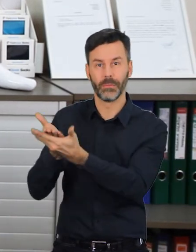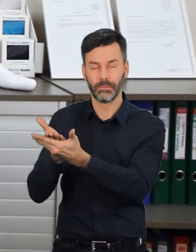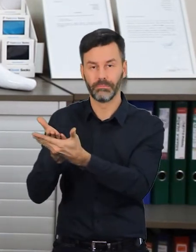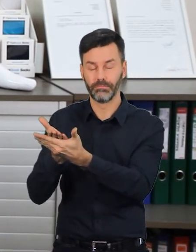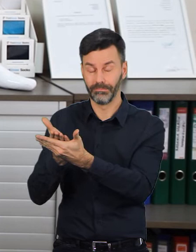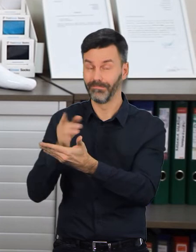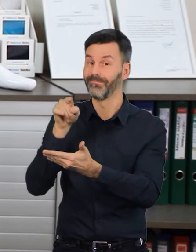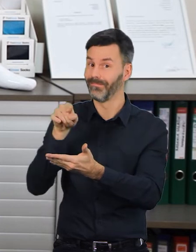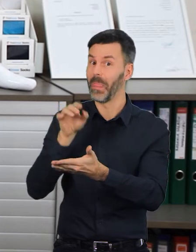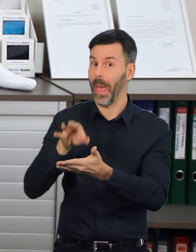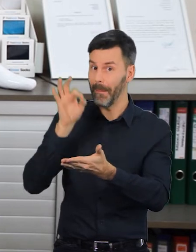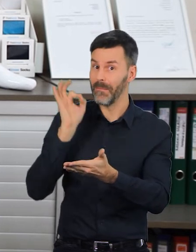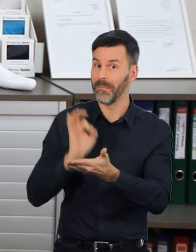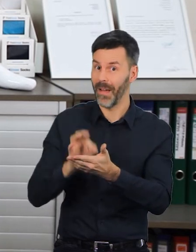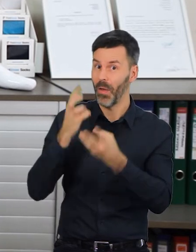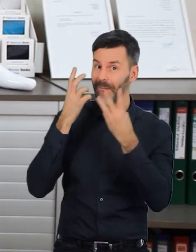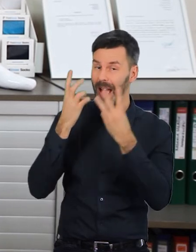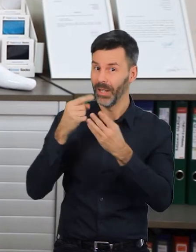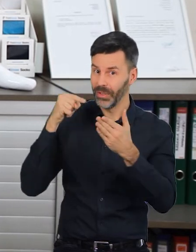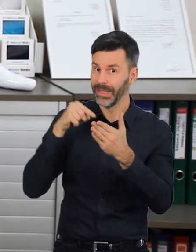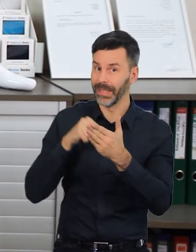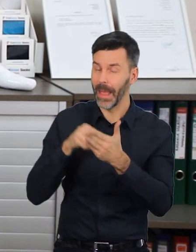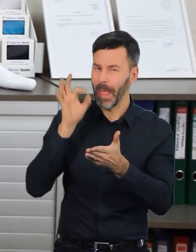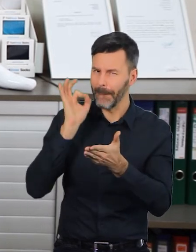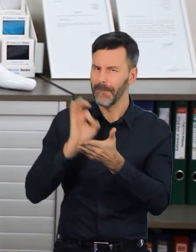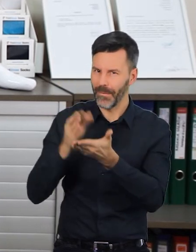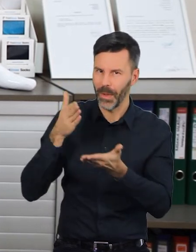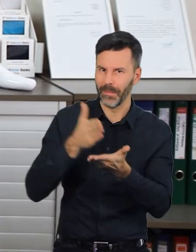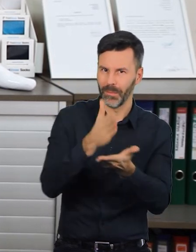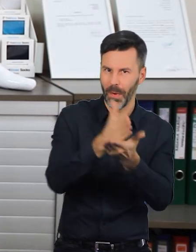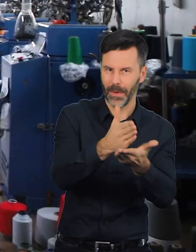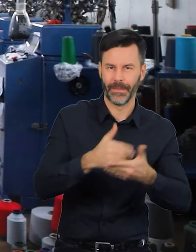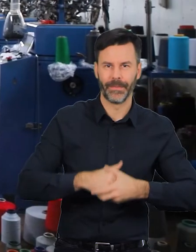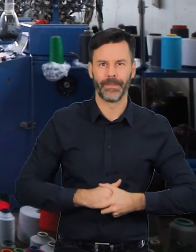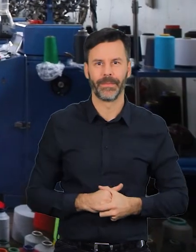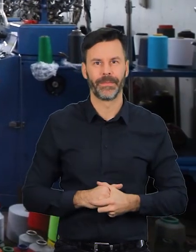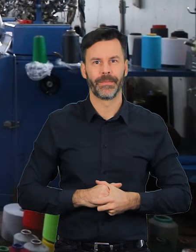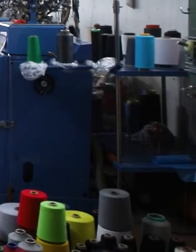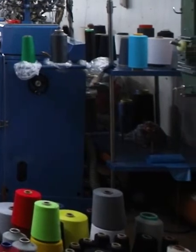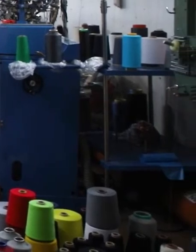To na pewno jest ważne, celowe i na pewno pomoże nam w osiągnięciu celu.